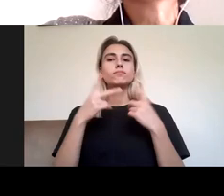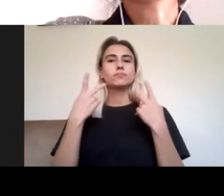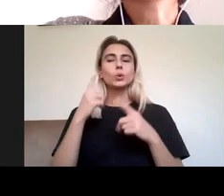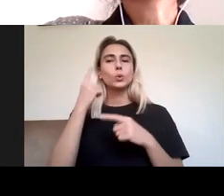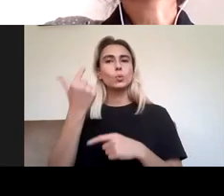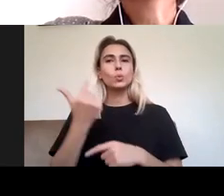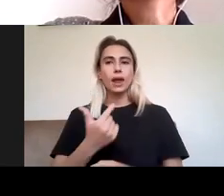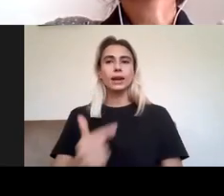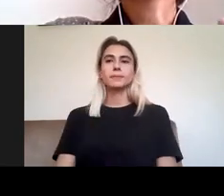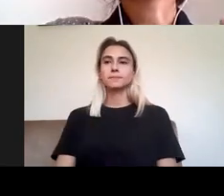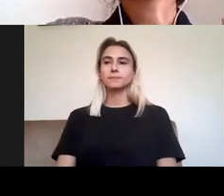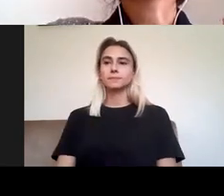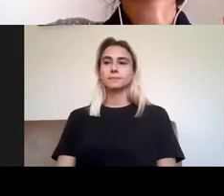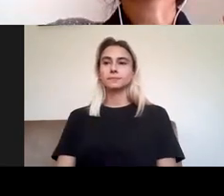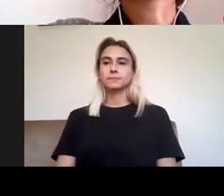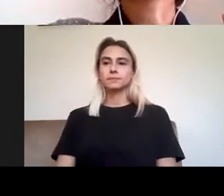beni.